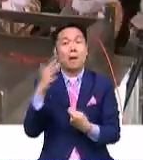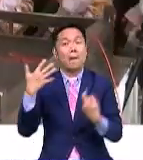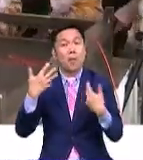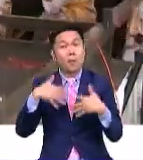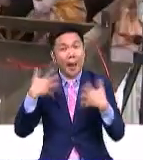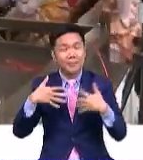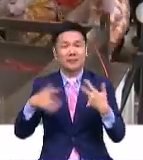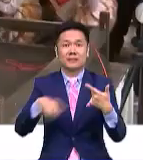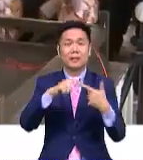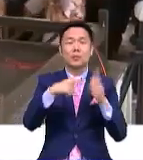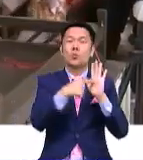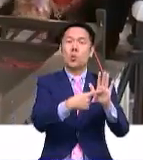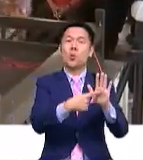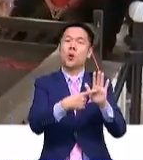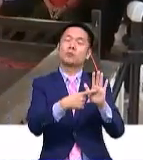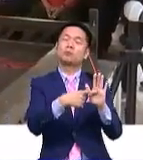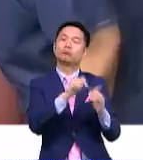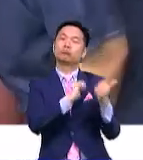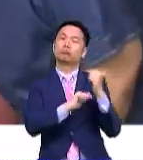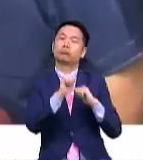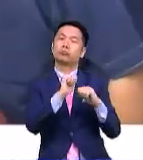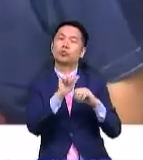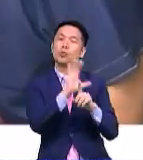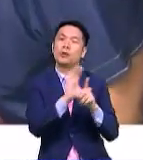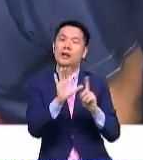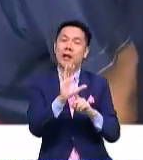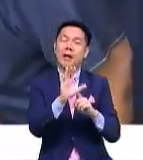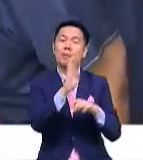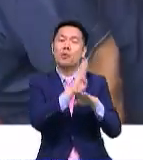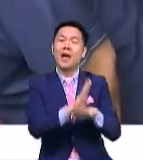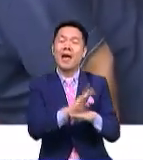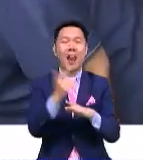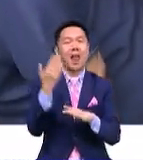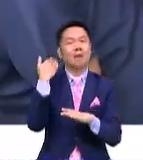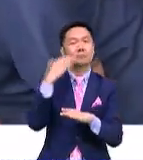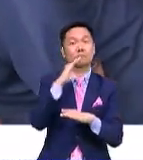persembahan kebudayaan serta kesenian tradisional Melayu lama.